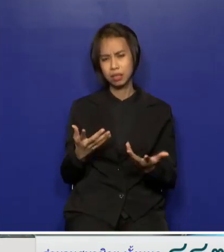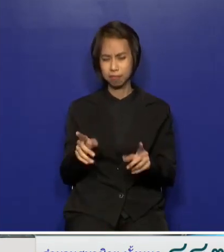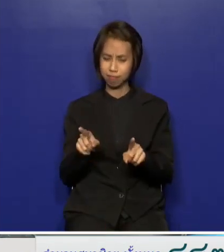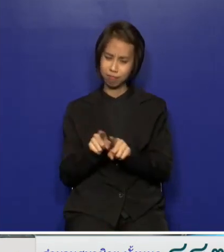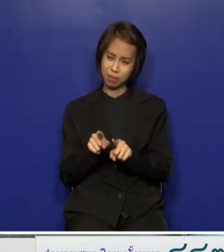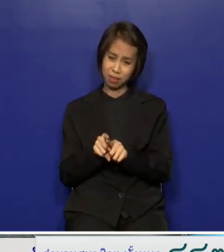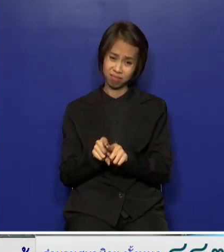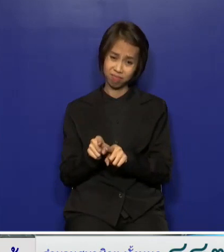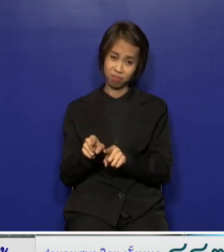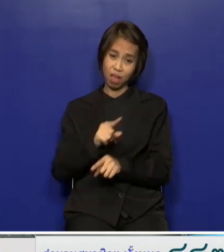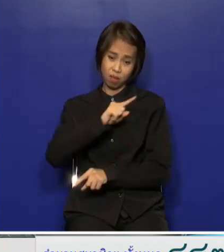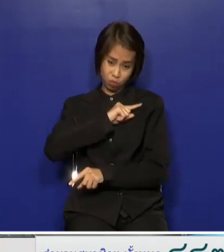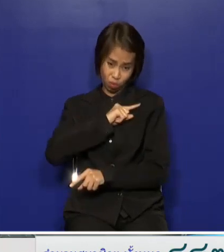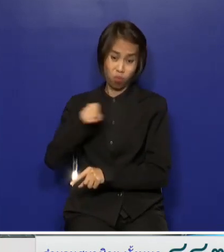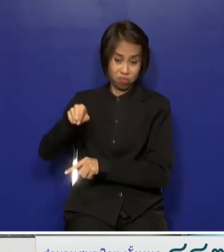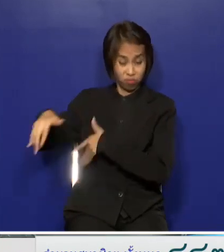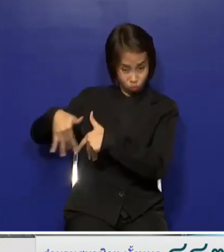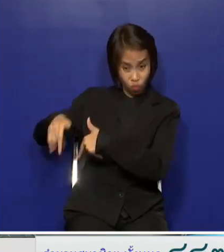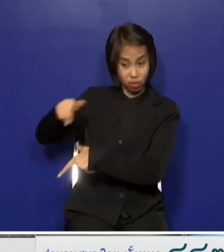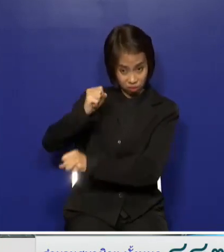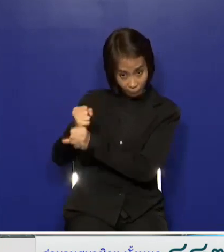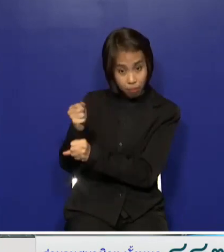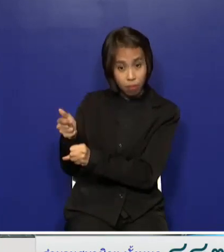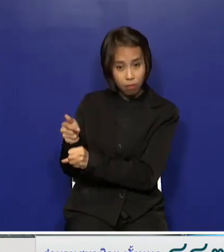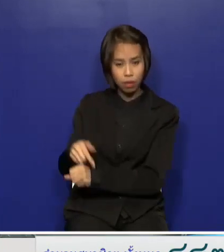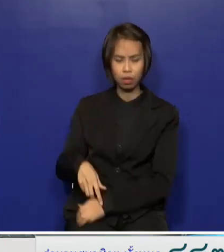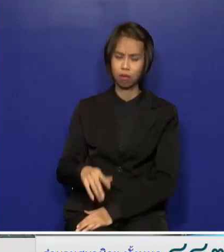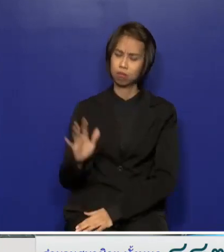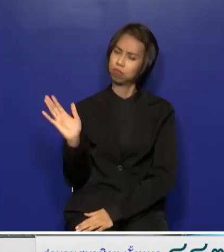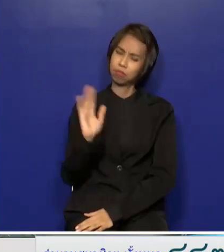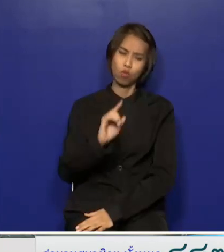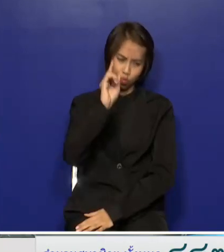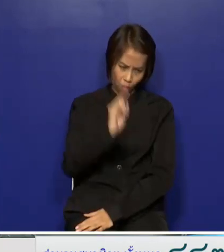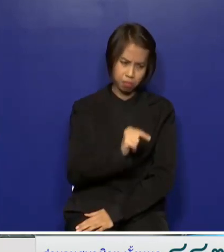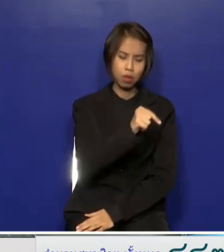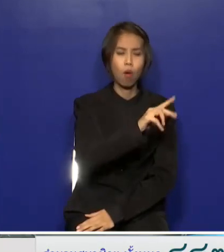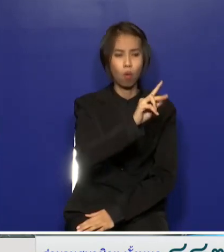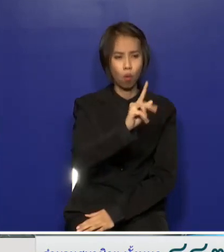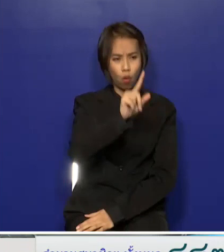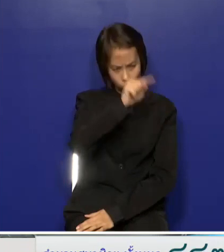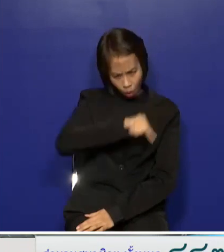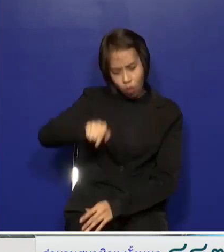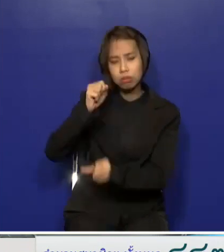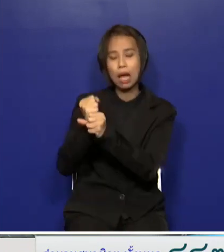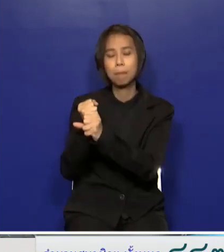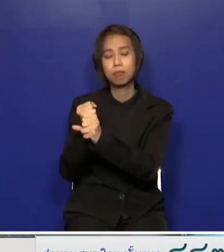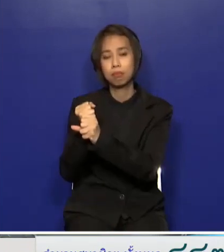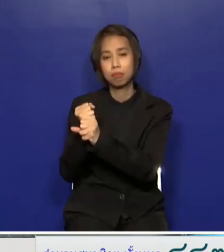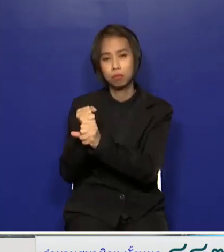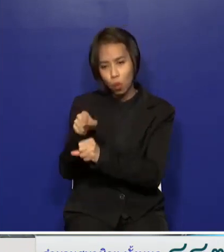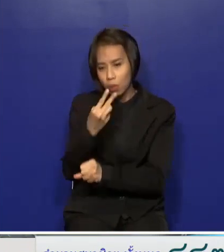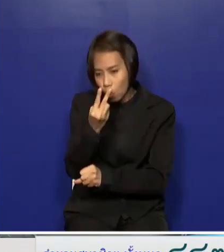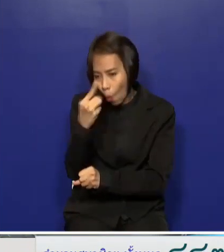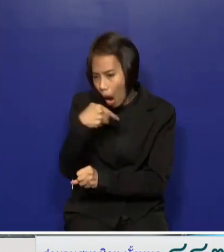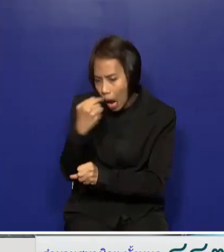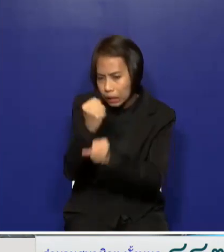่หน้าที่ที่ชาวบานผู้ใช้ olvid ท eşียงต้องไปทำมัน απต้ๆ็เจ้าหนาที่ของก.ตอที่ตองไปถามไปตไปจับผิด